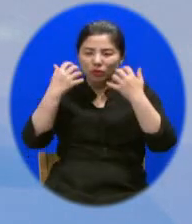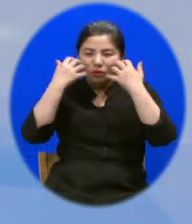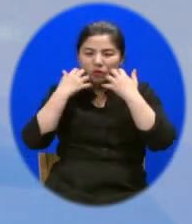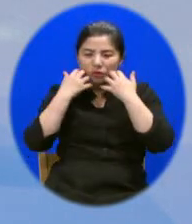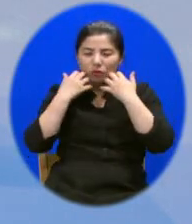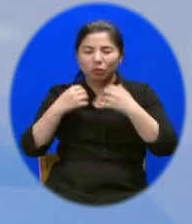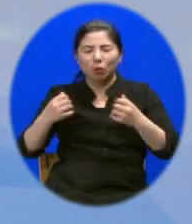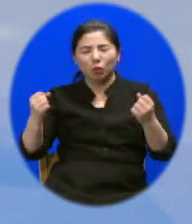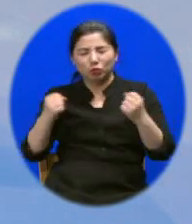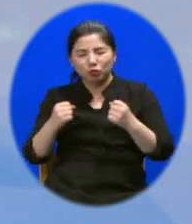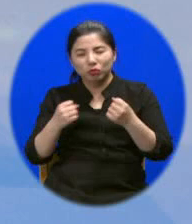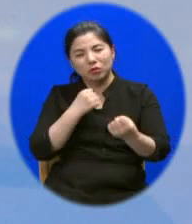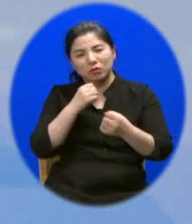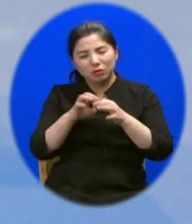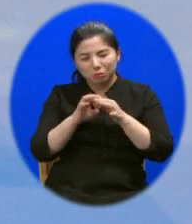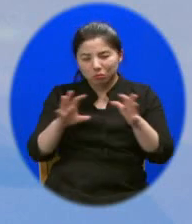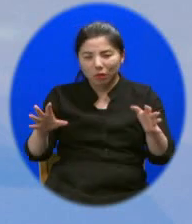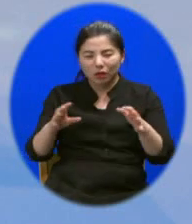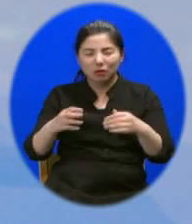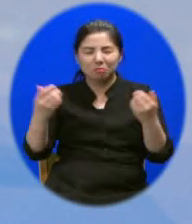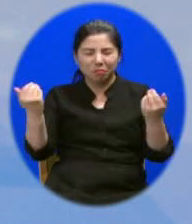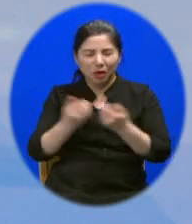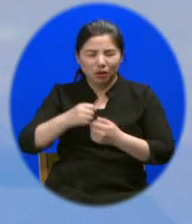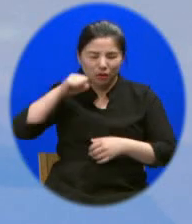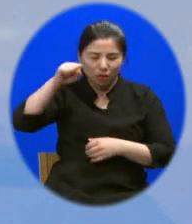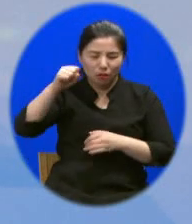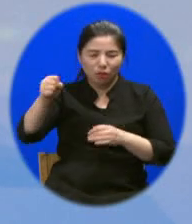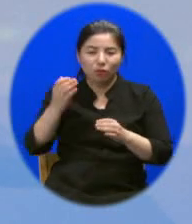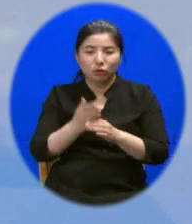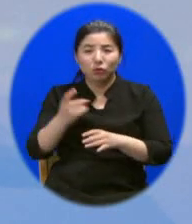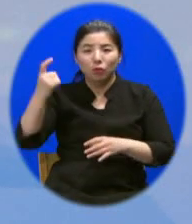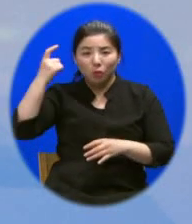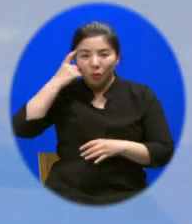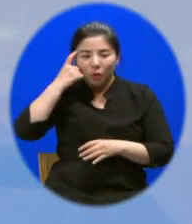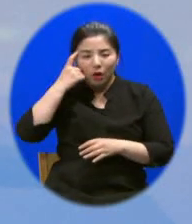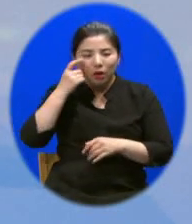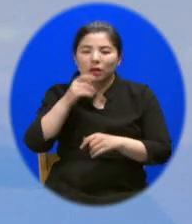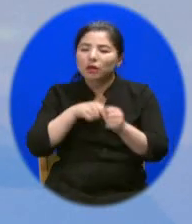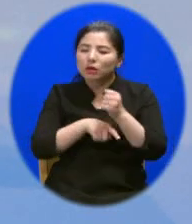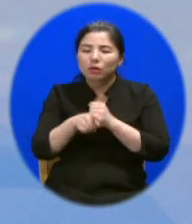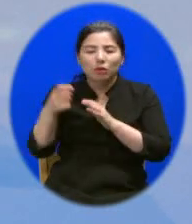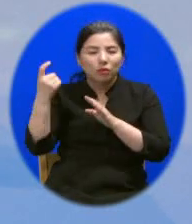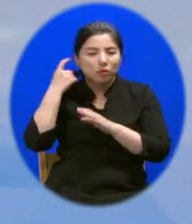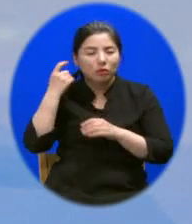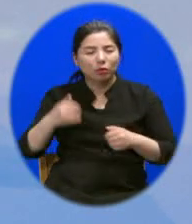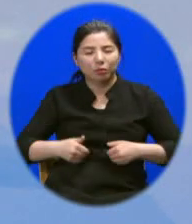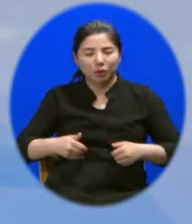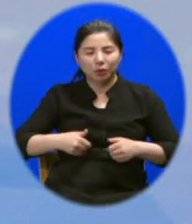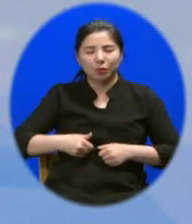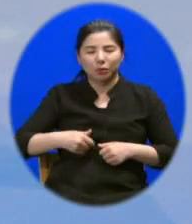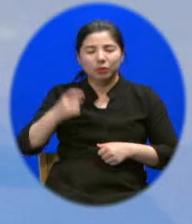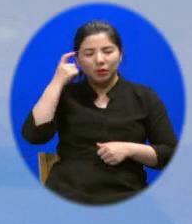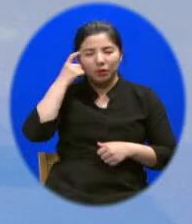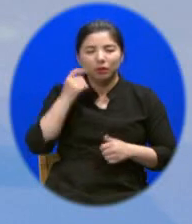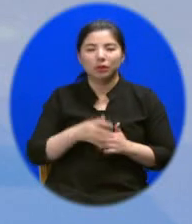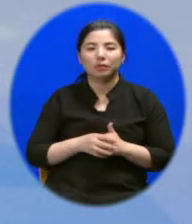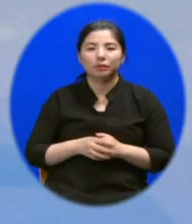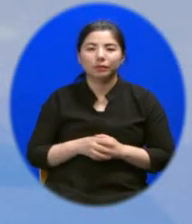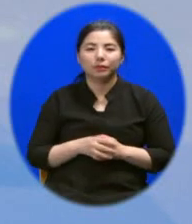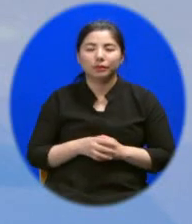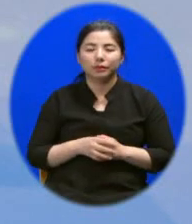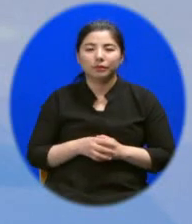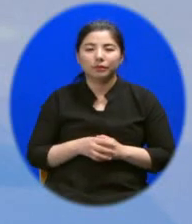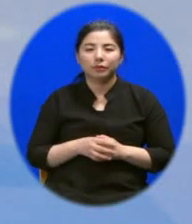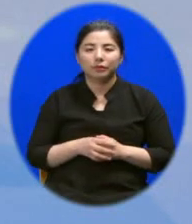목소리를 여전히 내 신은지 경청해야 될 새 상황으로 저는 이해를 했습니다